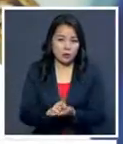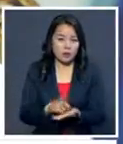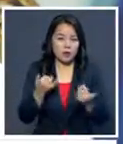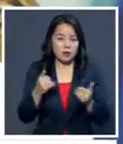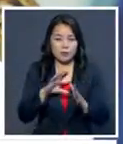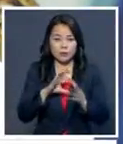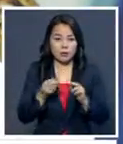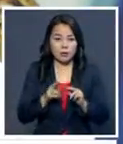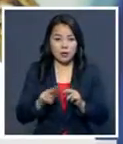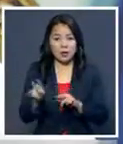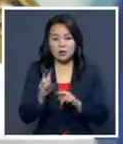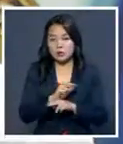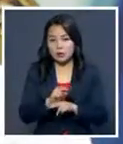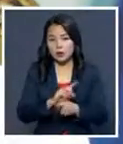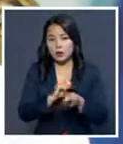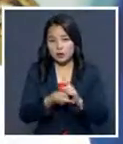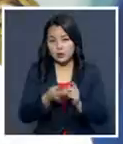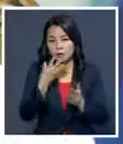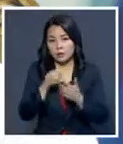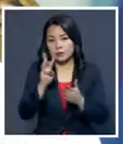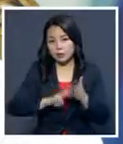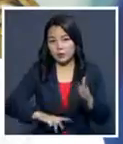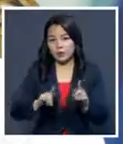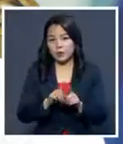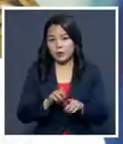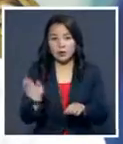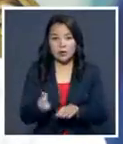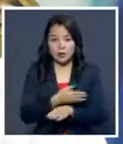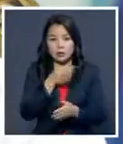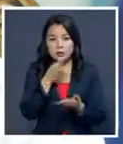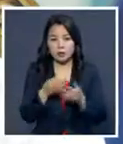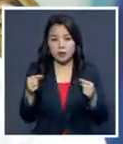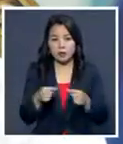заңнамасы өзгертіліп, өсіммен айыппұлды алып тастау тәртібі нақты жазылады.